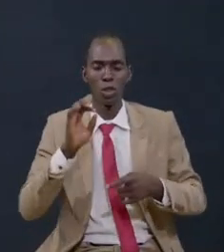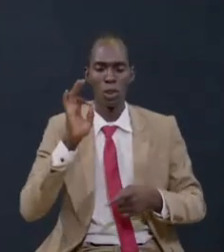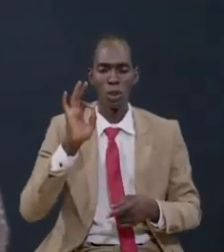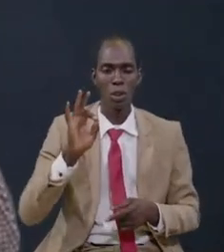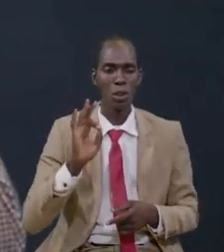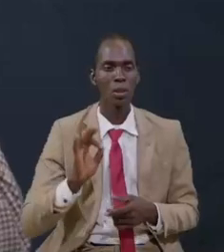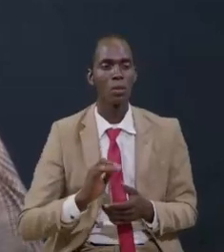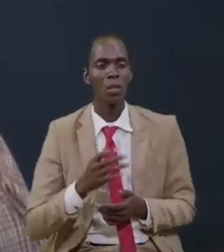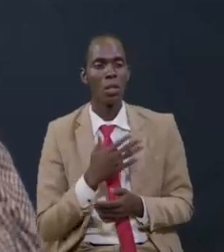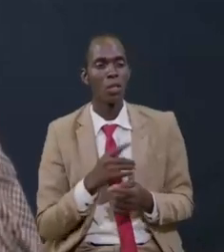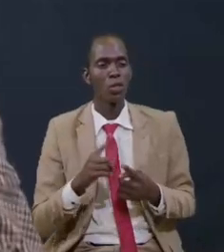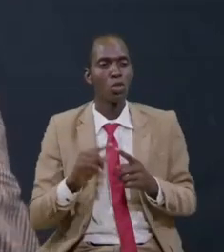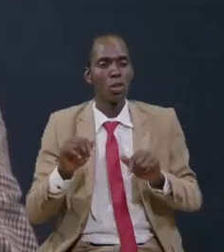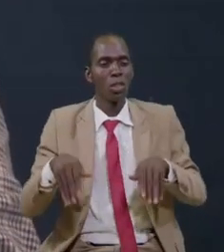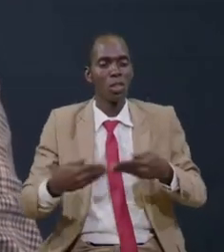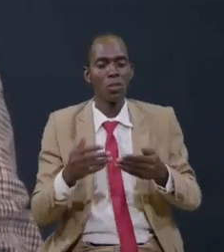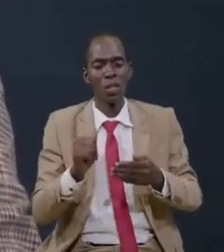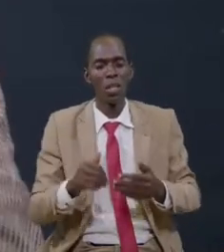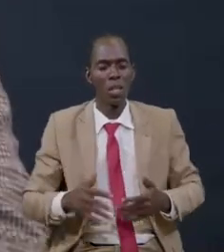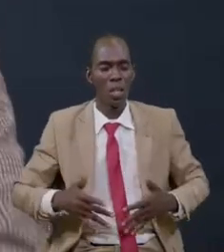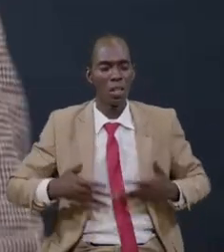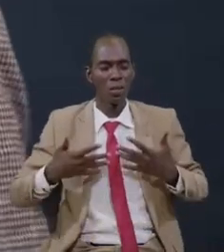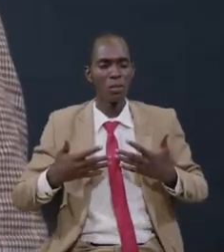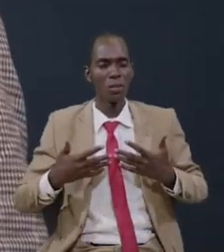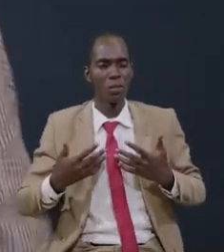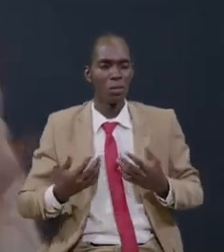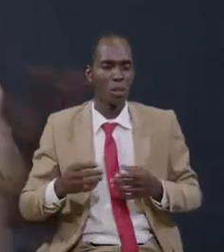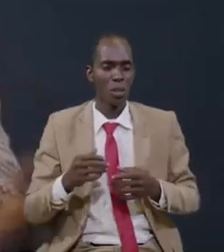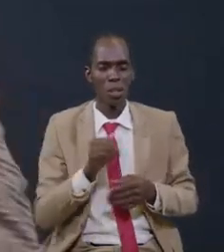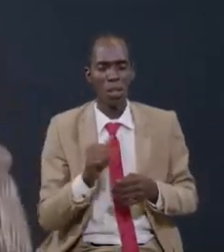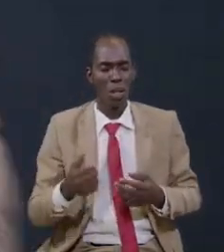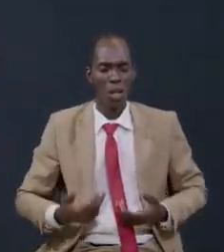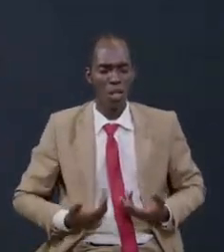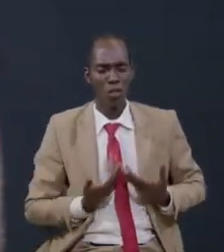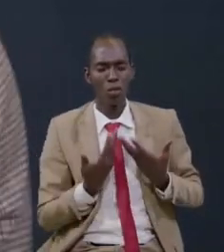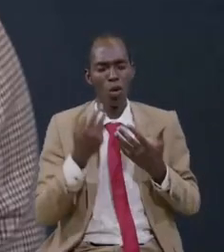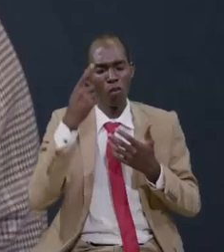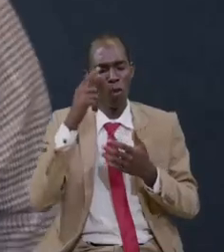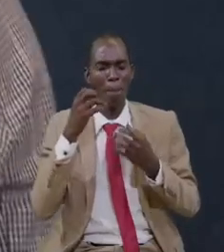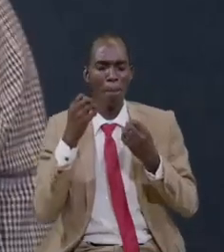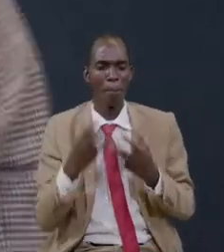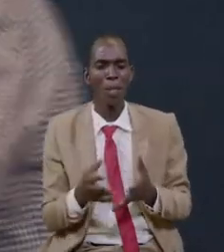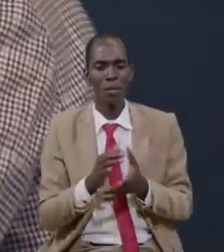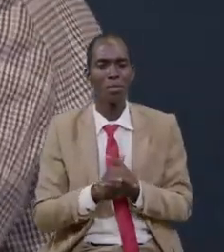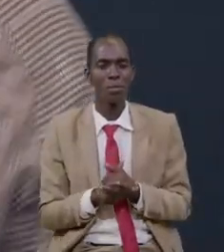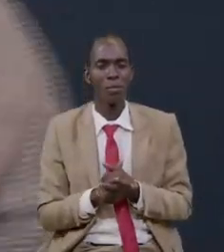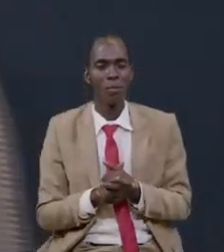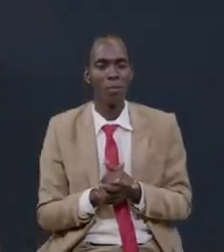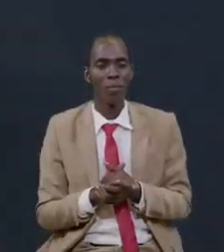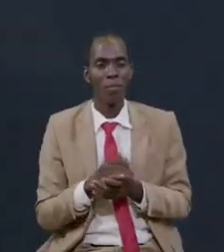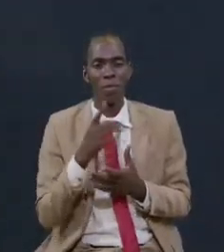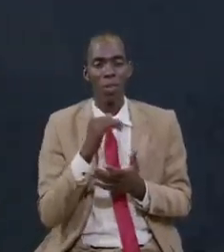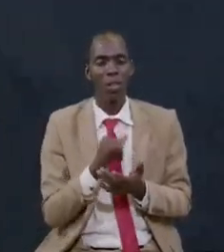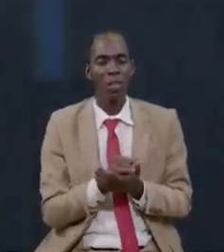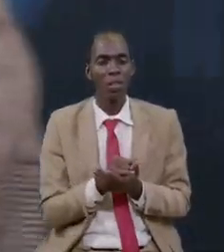donner sa vie comme la rançon de plusieurs. La rançon pour plusieurs, il a payé le